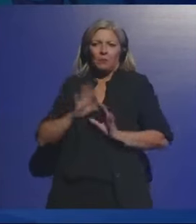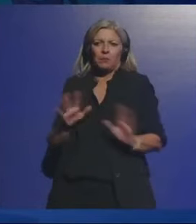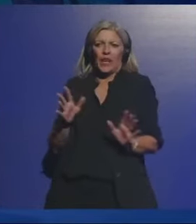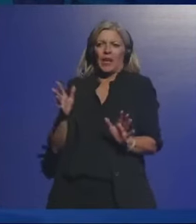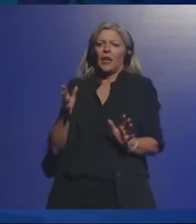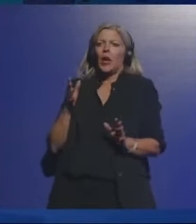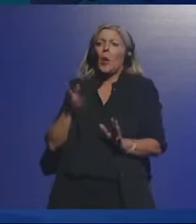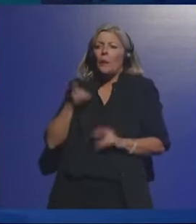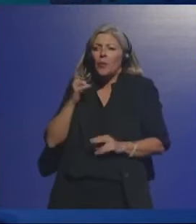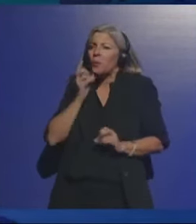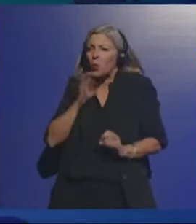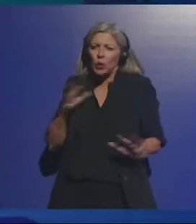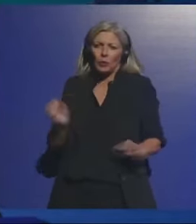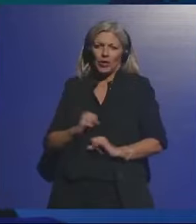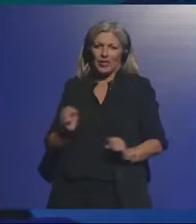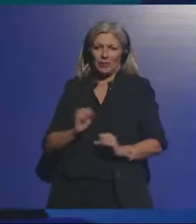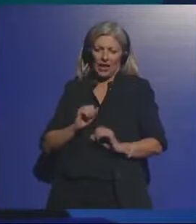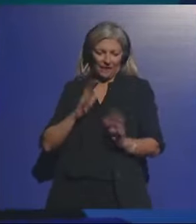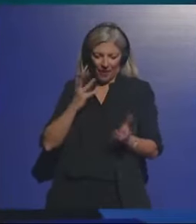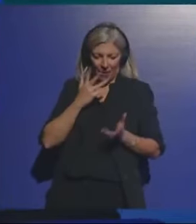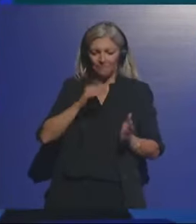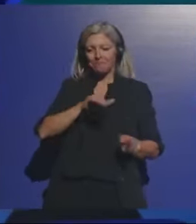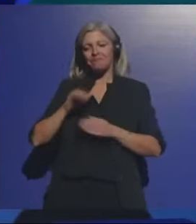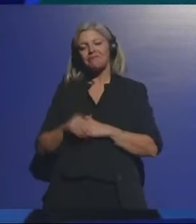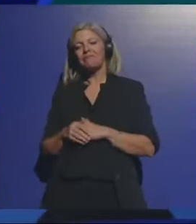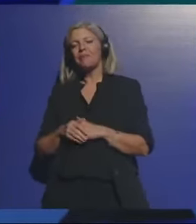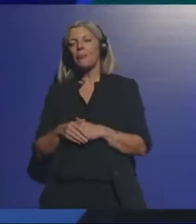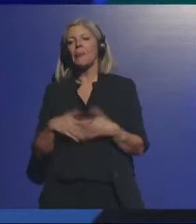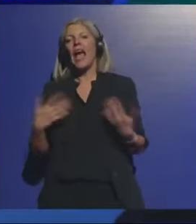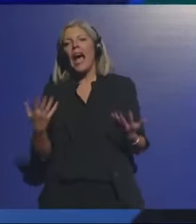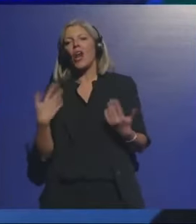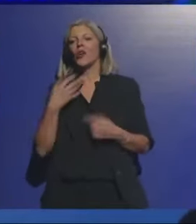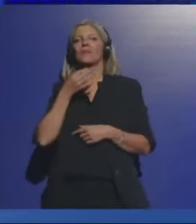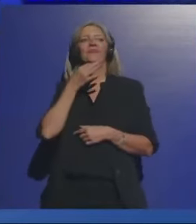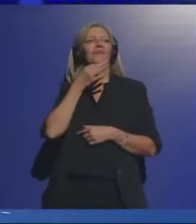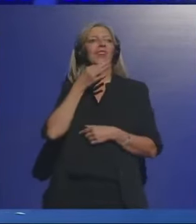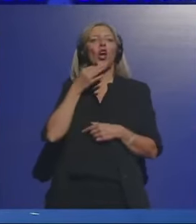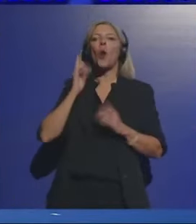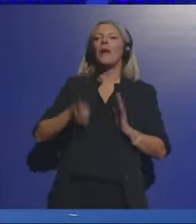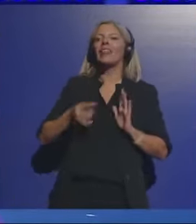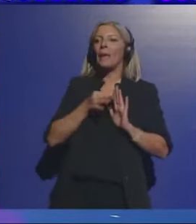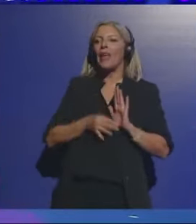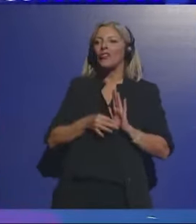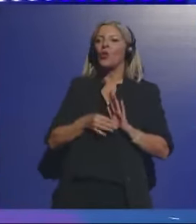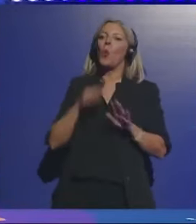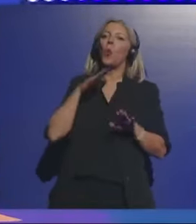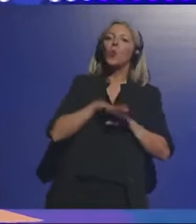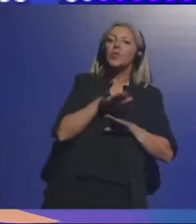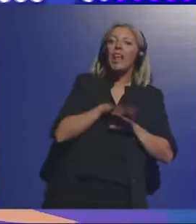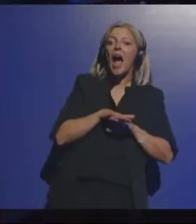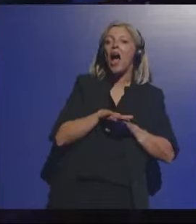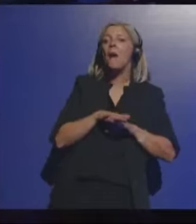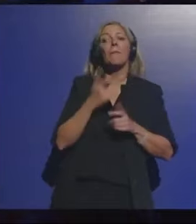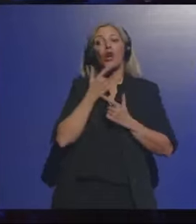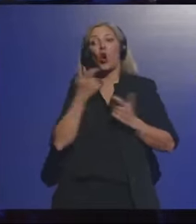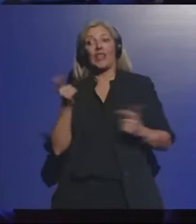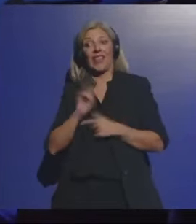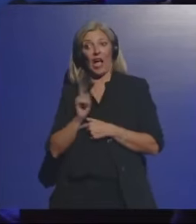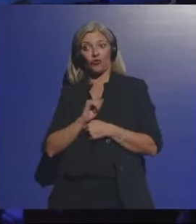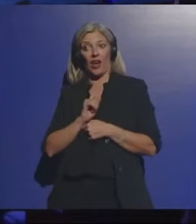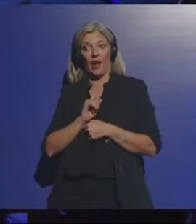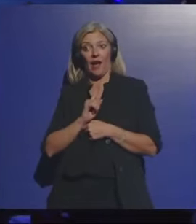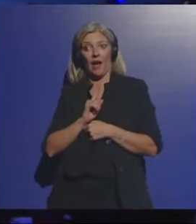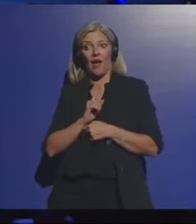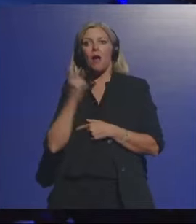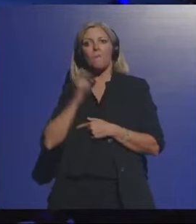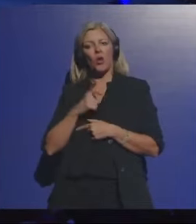inconcepibile Comunque vi dicevo usate ma non abusate perché usare una cosa importante abusarne e si finisce per